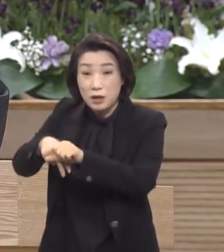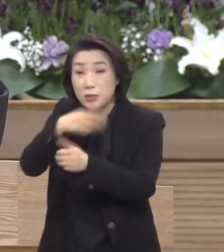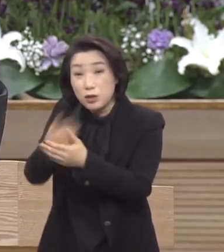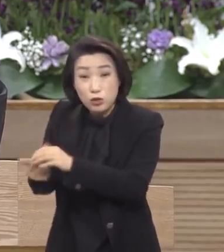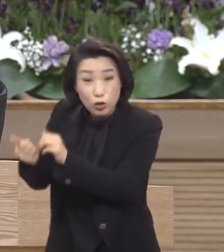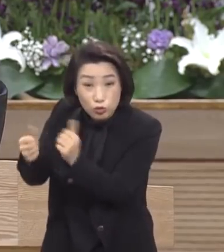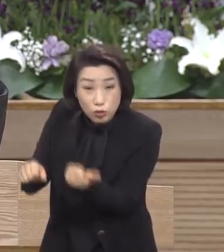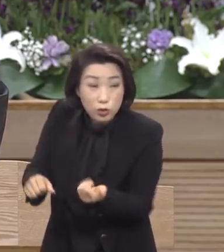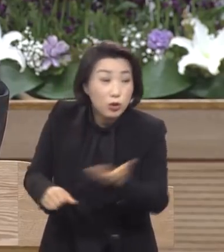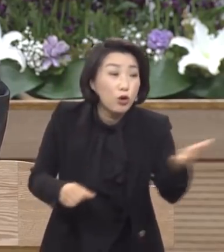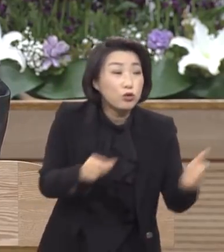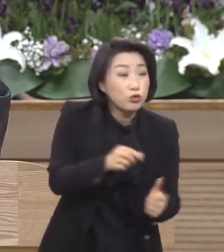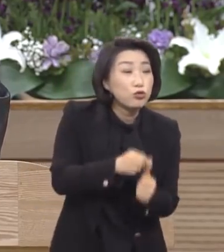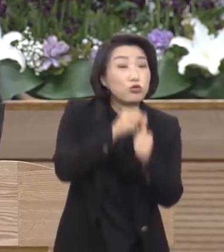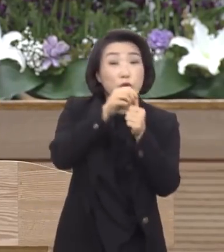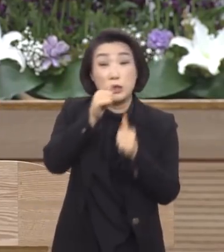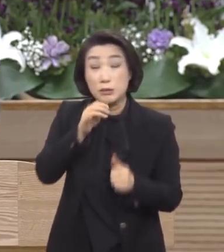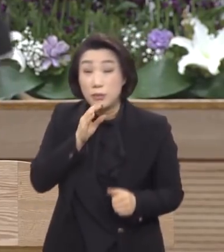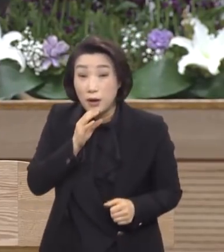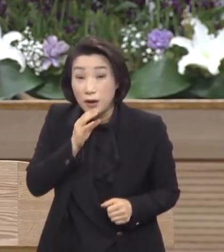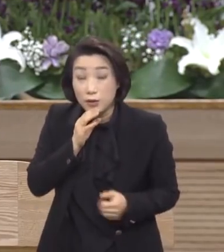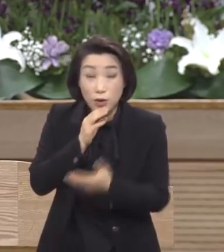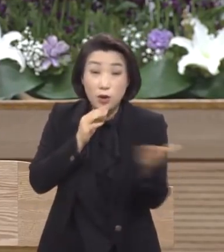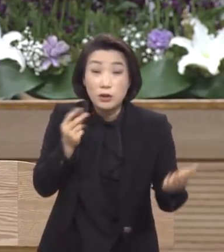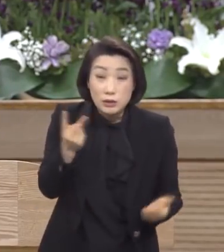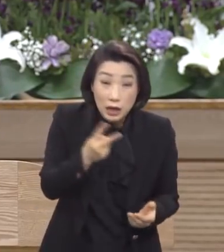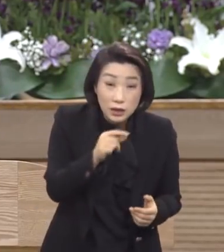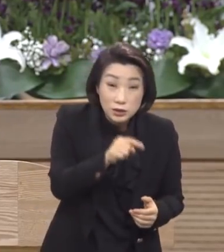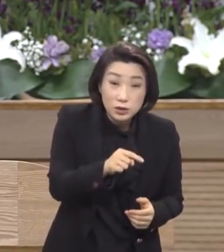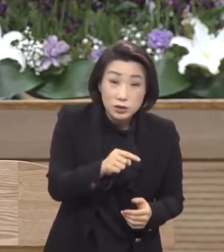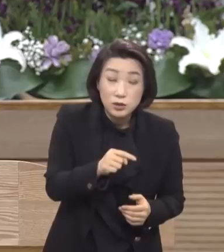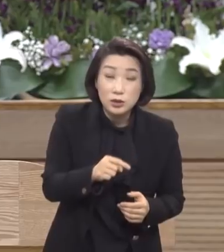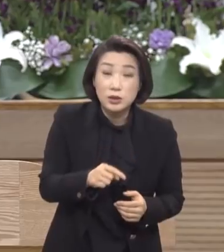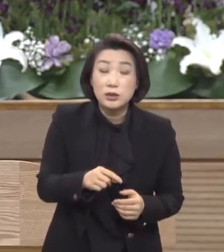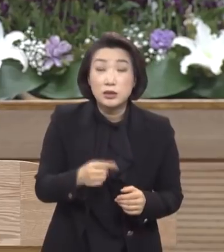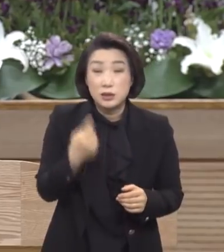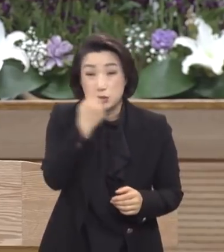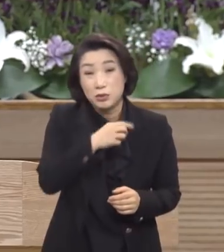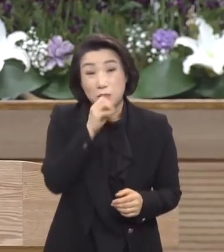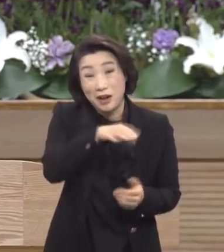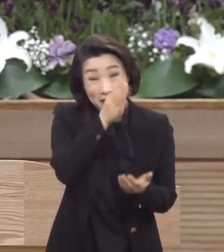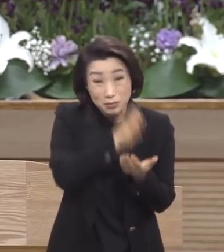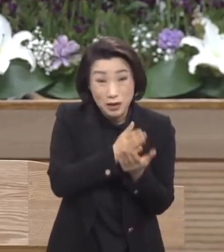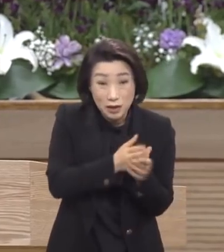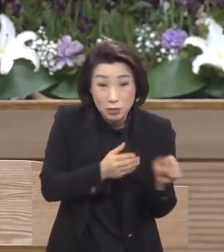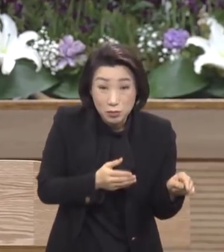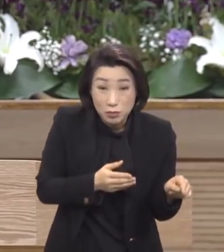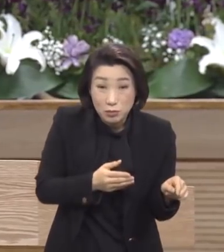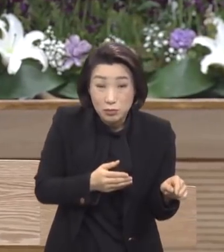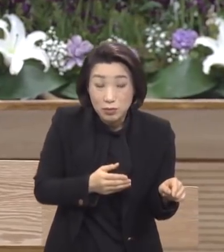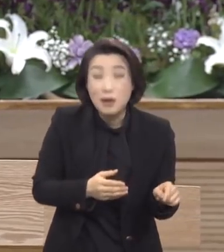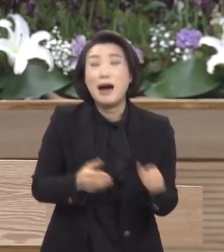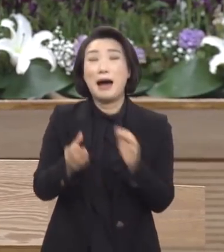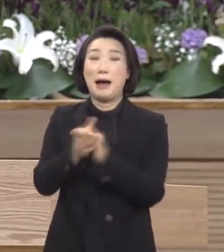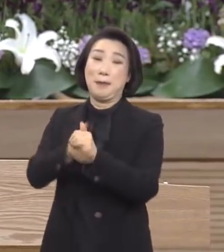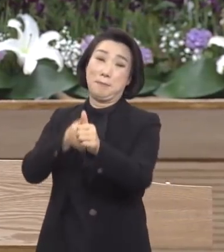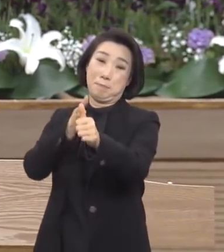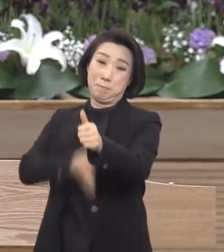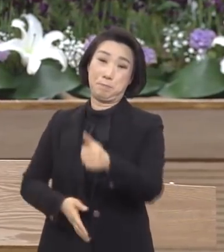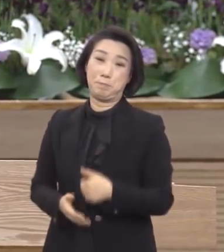달려서 너를 구원했다면 다시는 입 밖에도 내지 마. 아멘